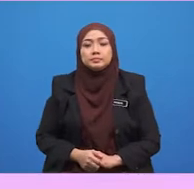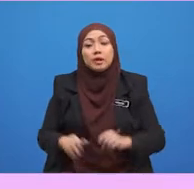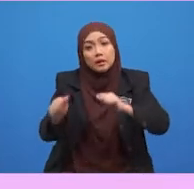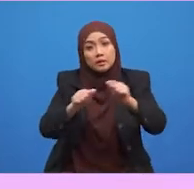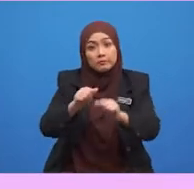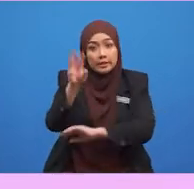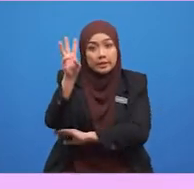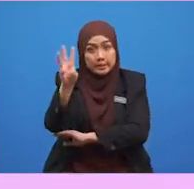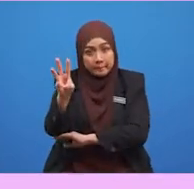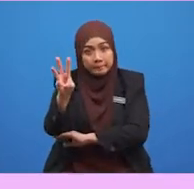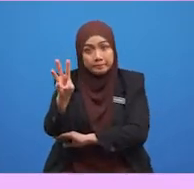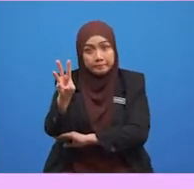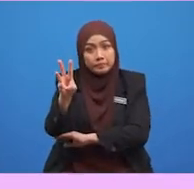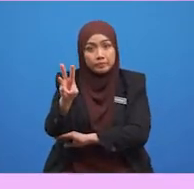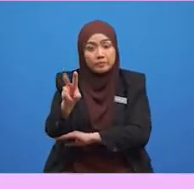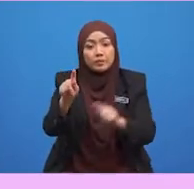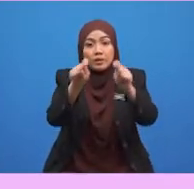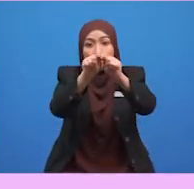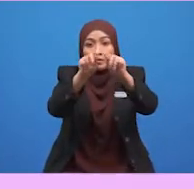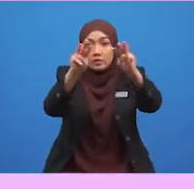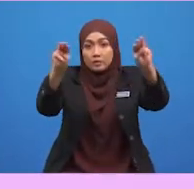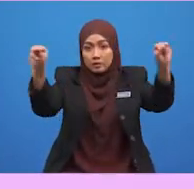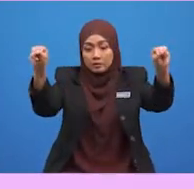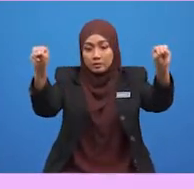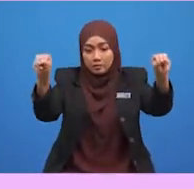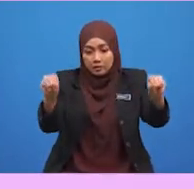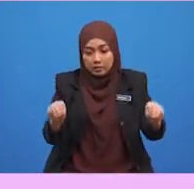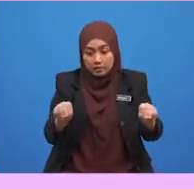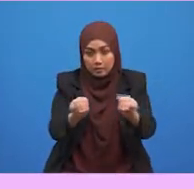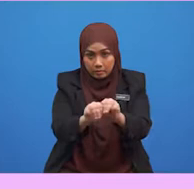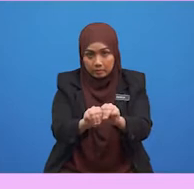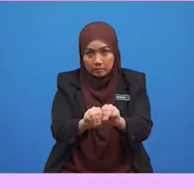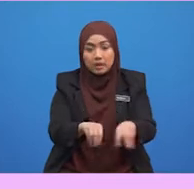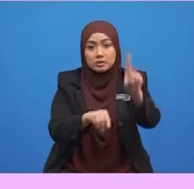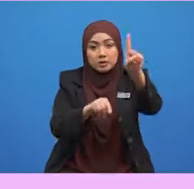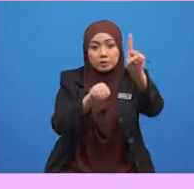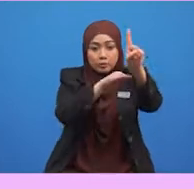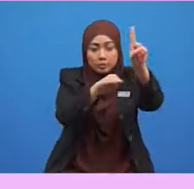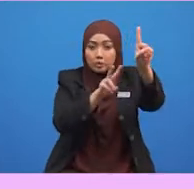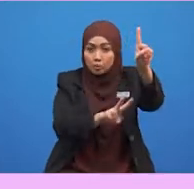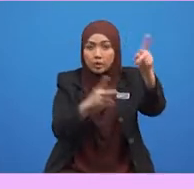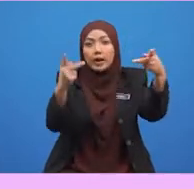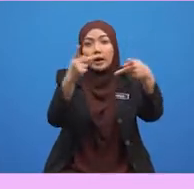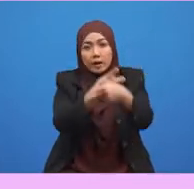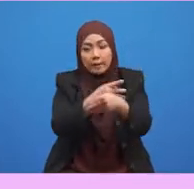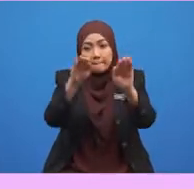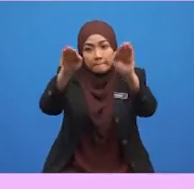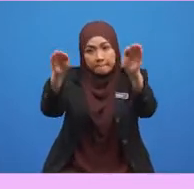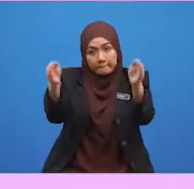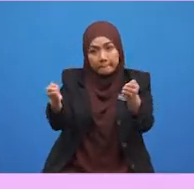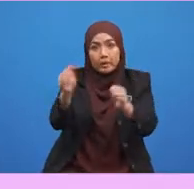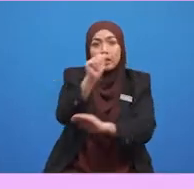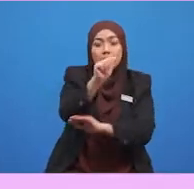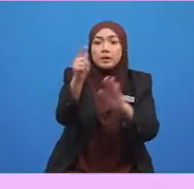luas trapezium pula dapat diwakili oleh 1 per 2 darab dalam